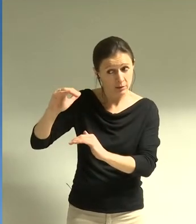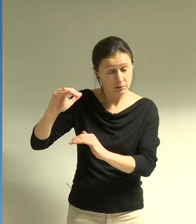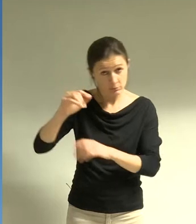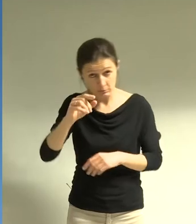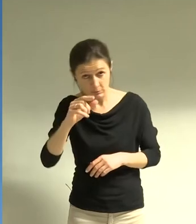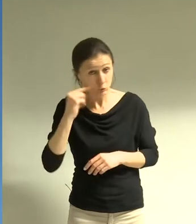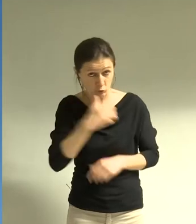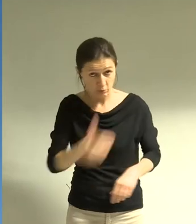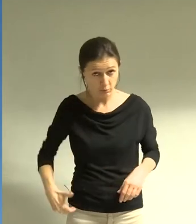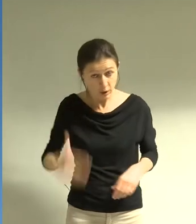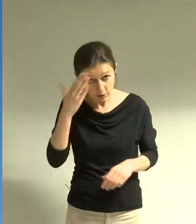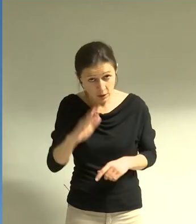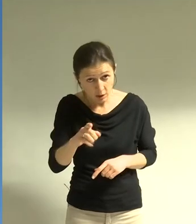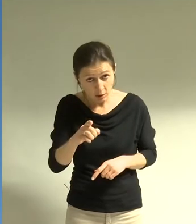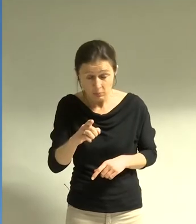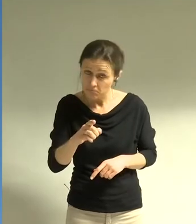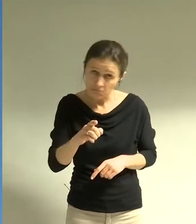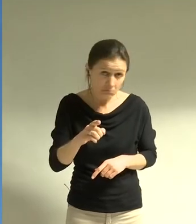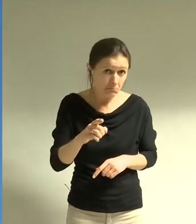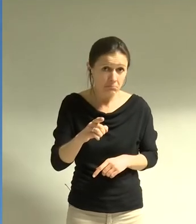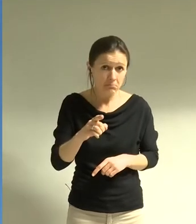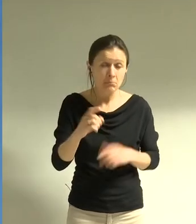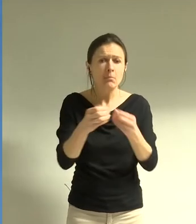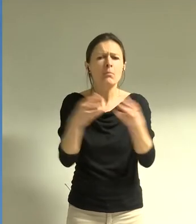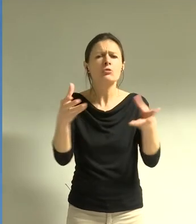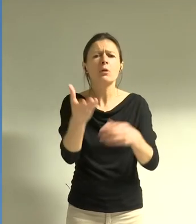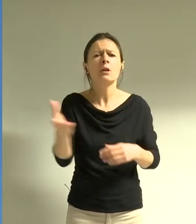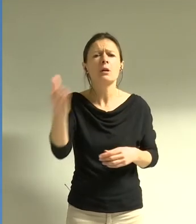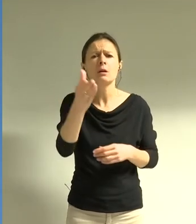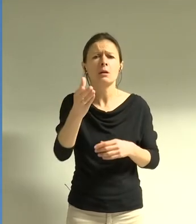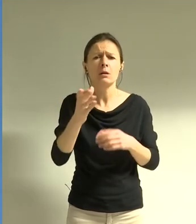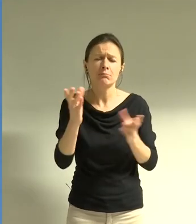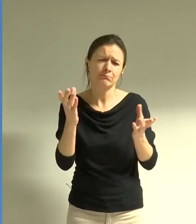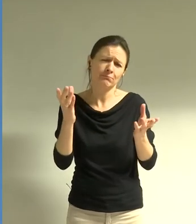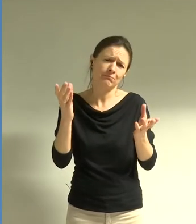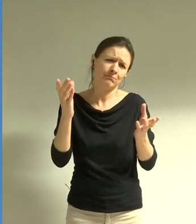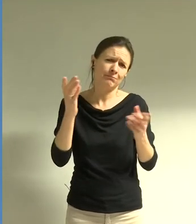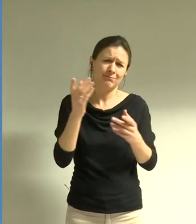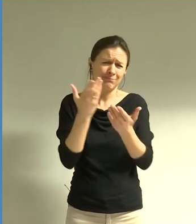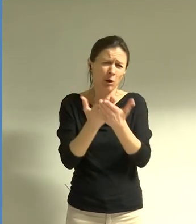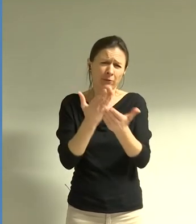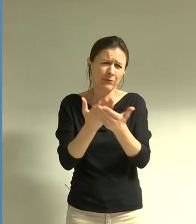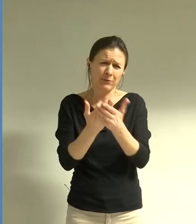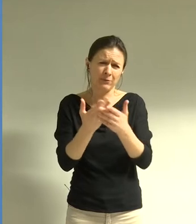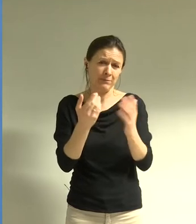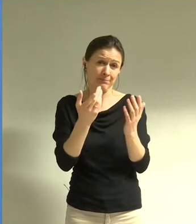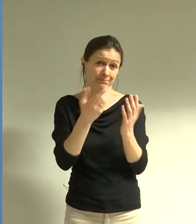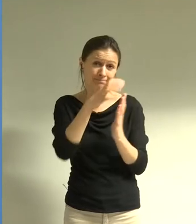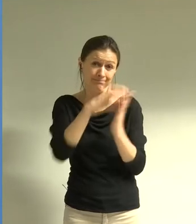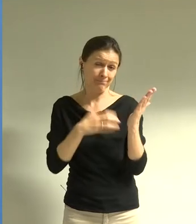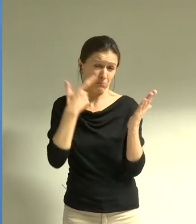la démission récente dîner lui de votre majorité n'en est qu'une à la dernière démonstration je cite